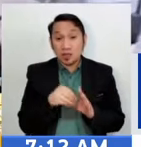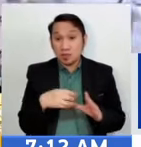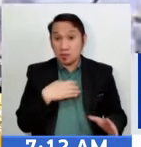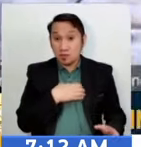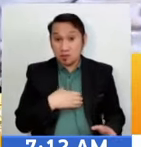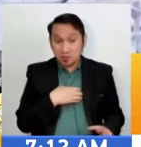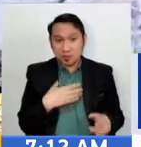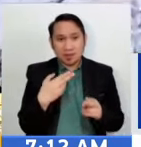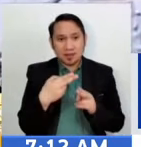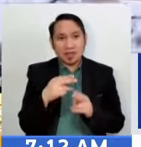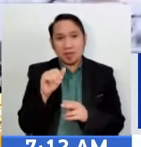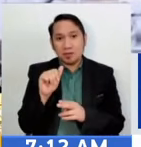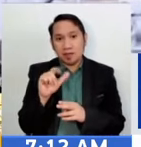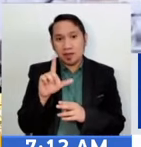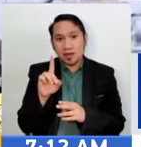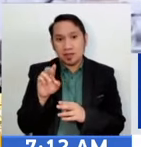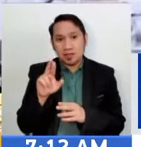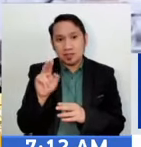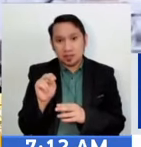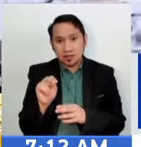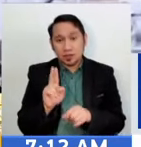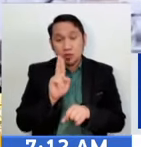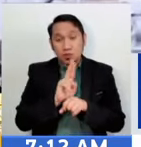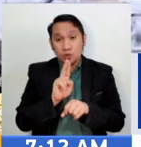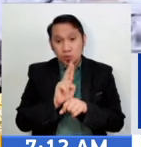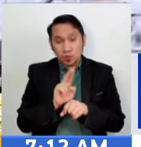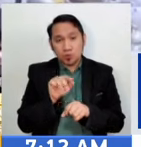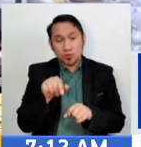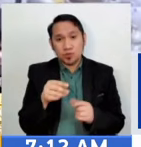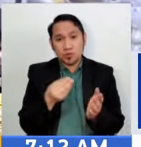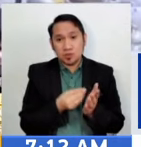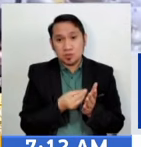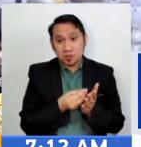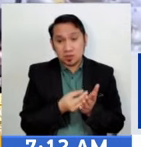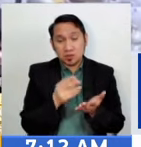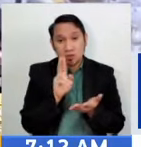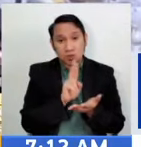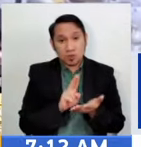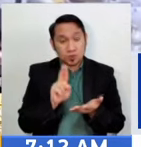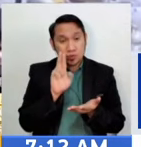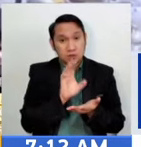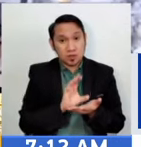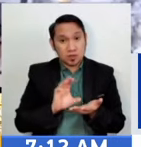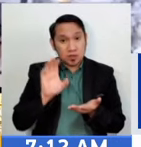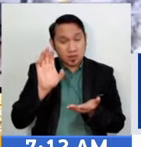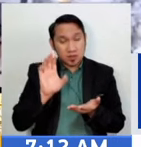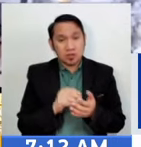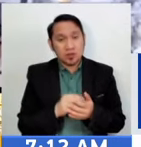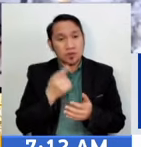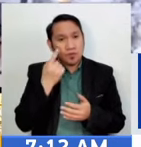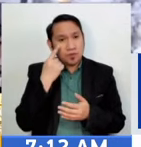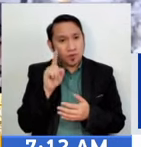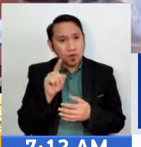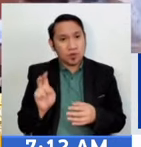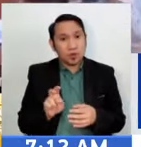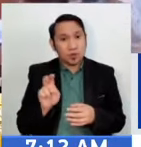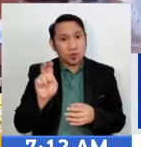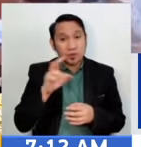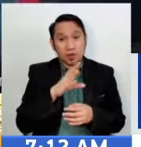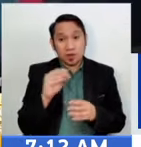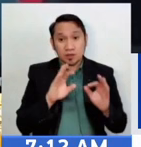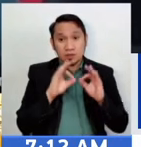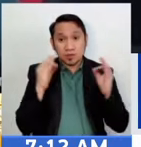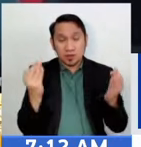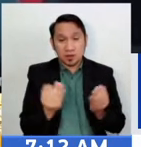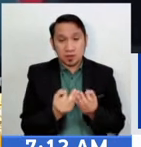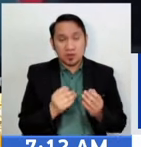Darilag, ang umano'y paggamit ng pondo ng State Colleges and Universities o SUCs para sa mga biyahe niya at kanyang pamilya. Your